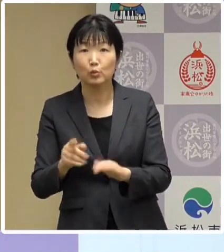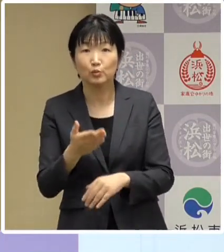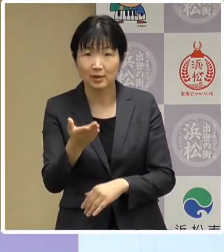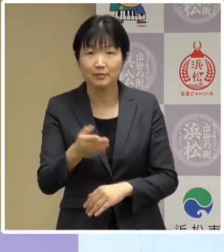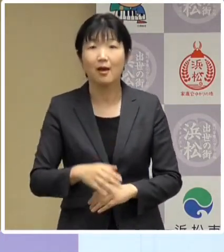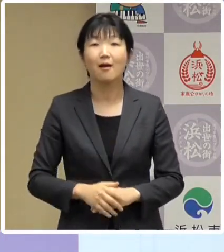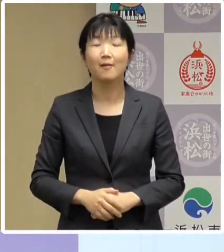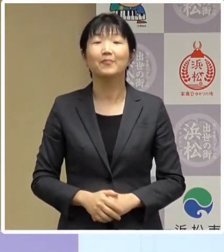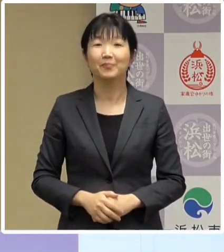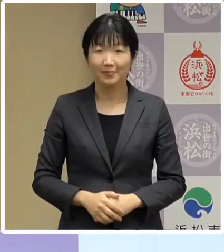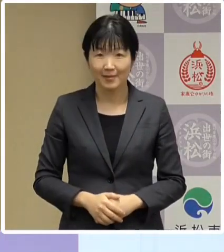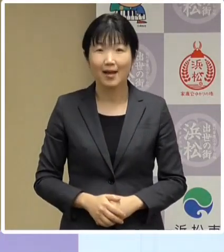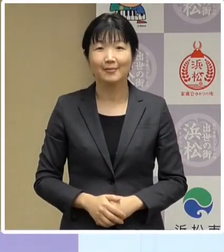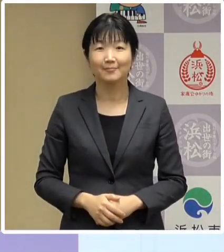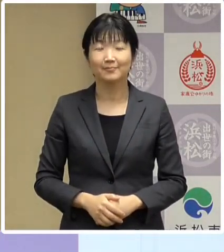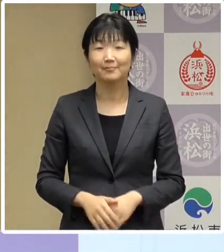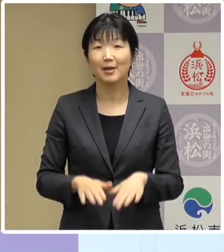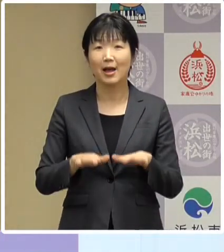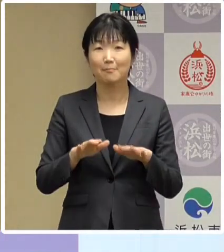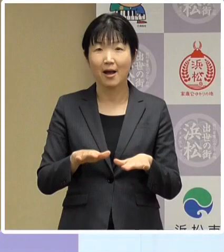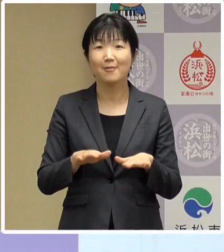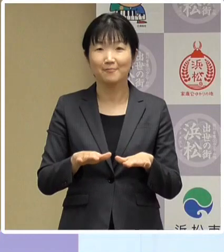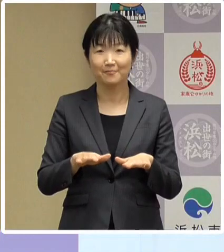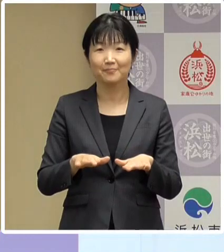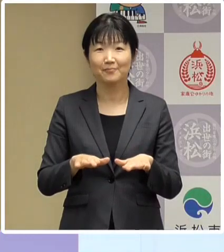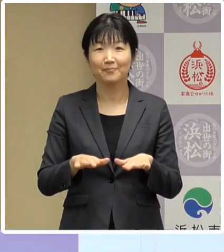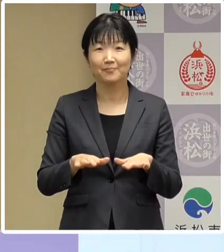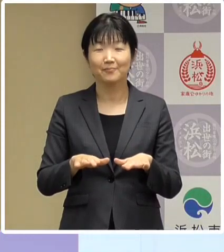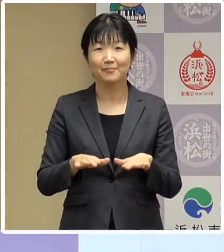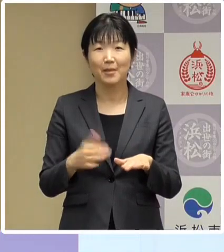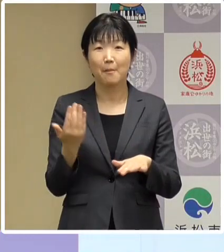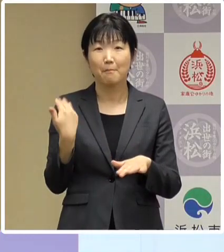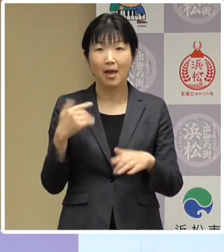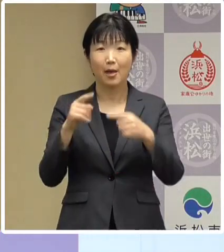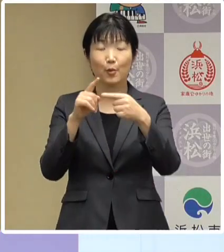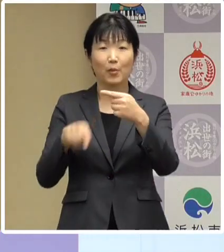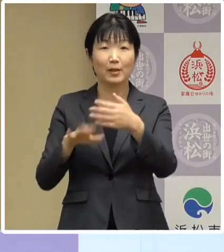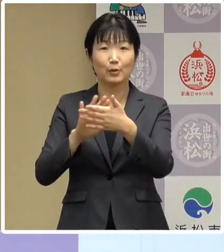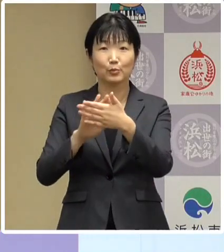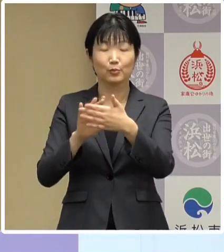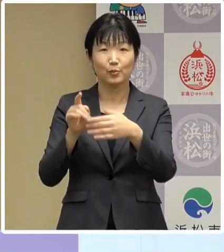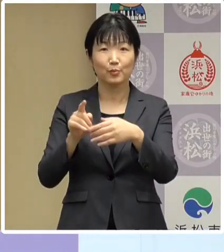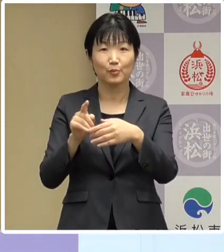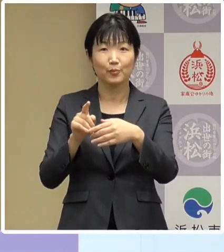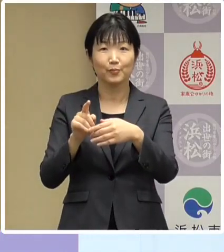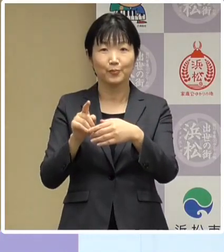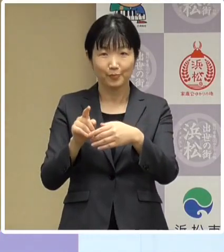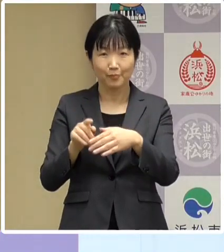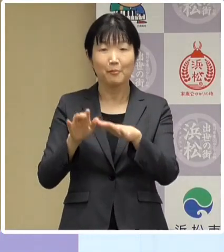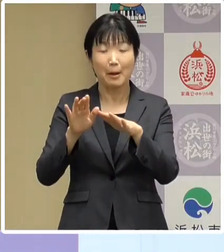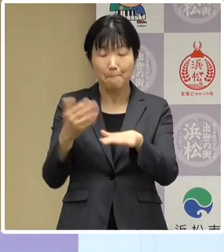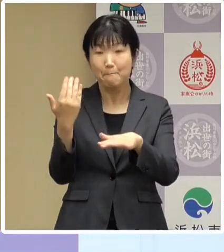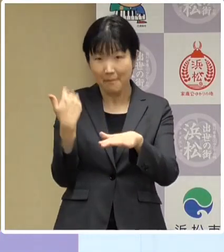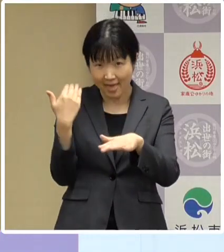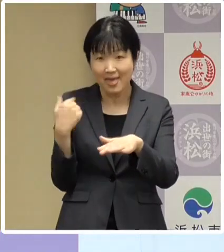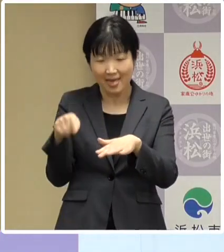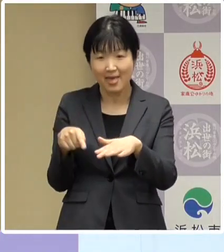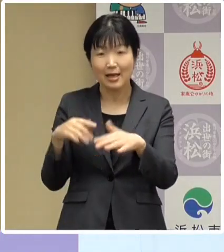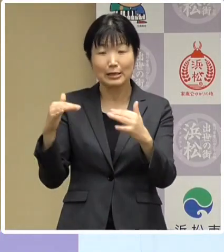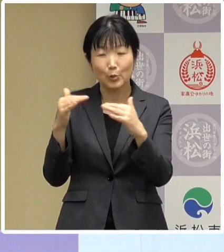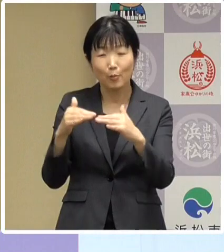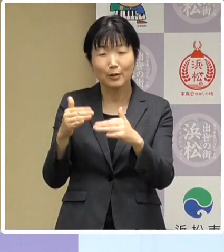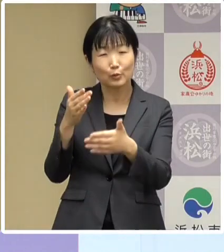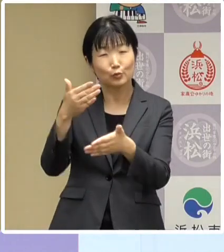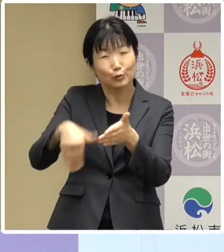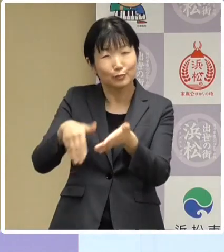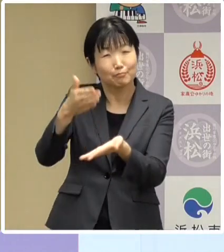まあ、公設省一旦、棚上げして以来あの そちら議論は、まあ、まだあの進んでおり